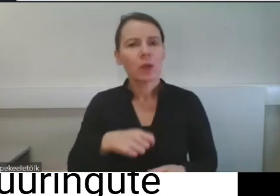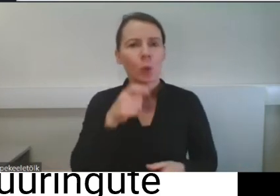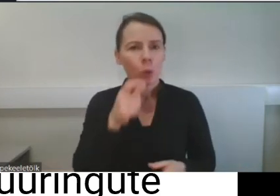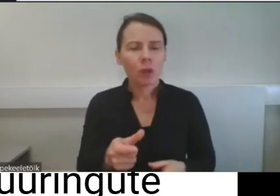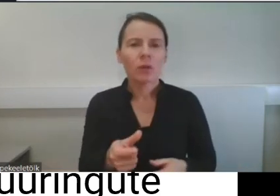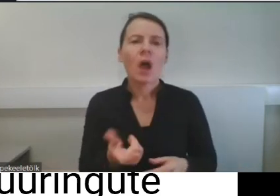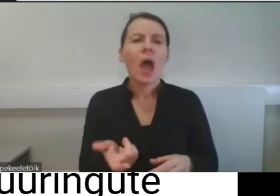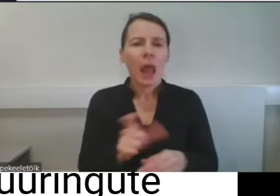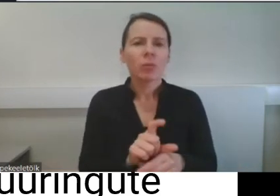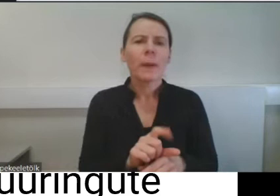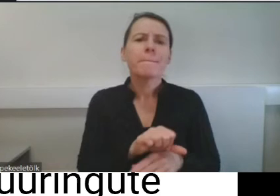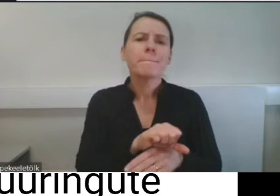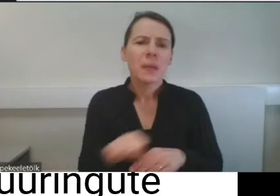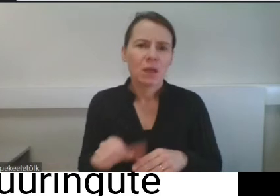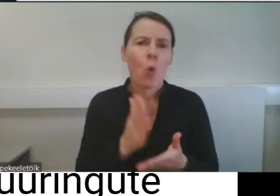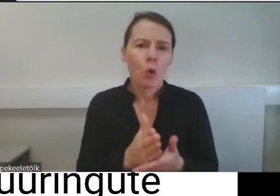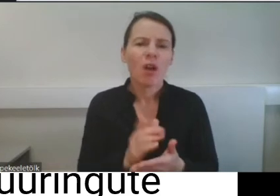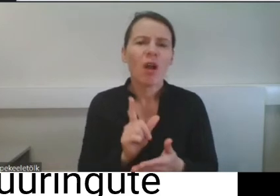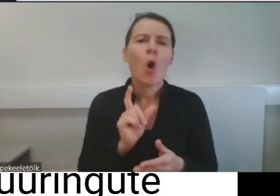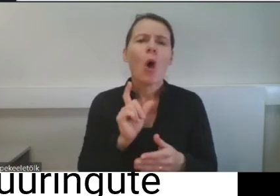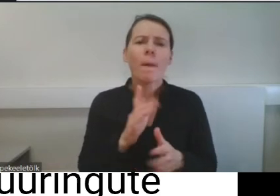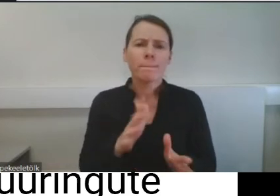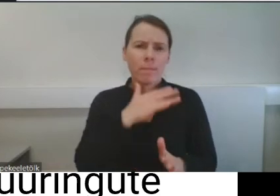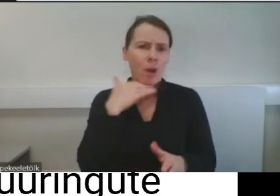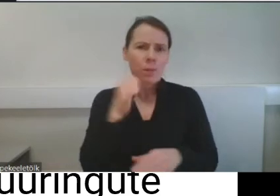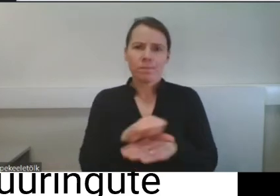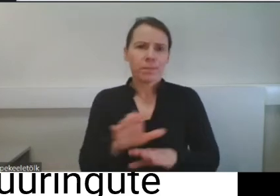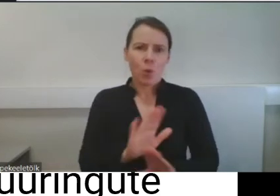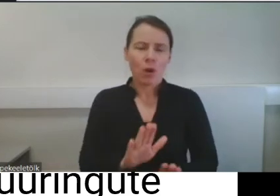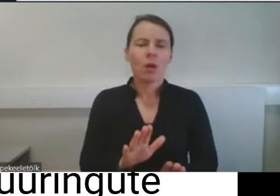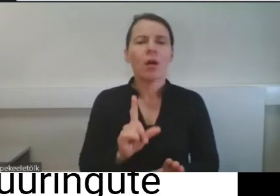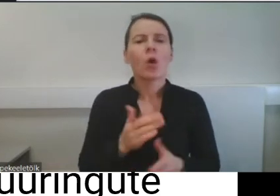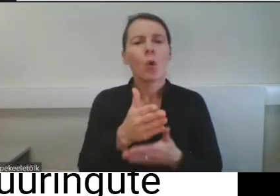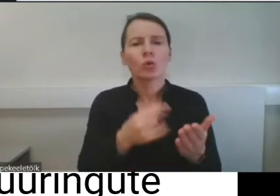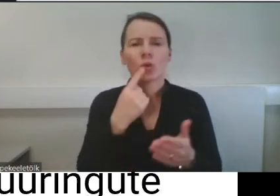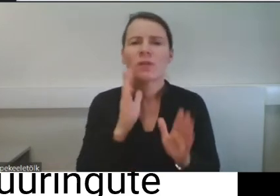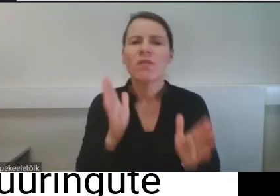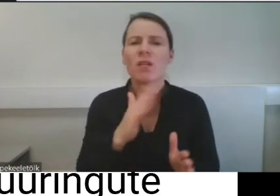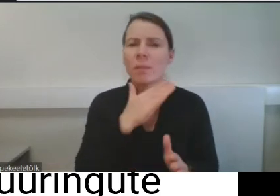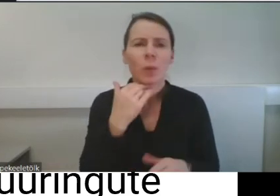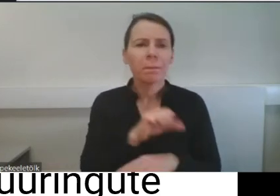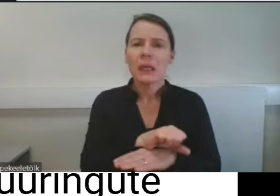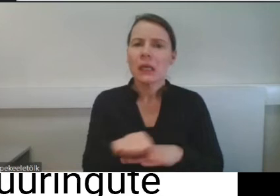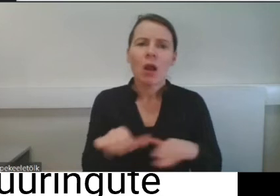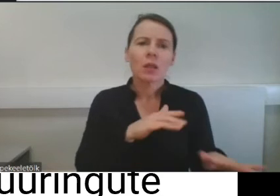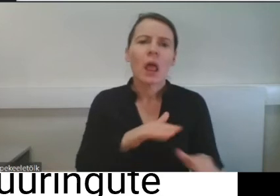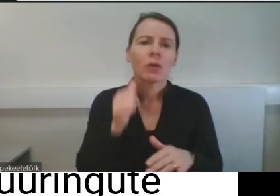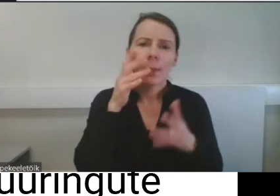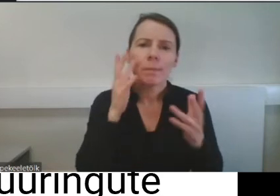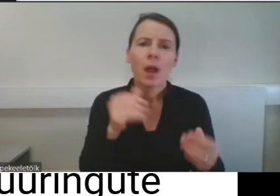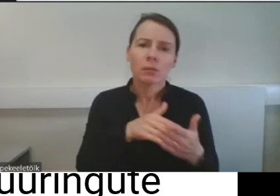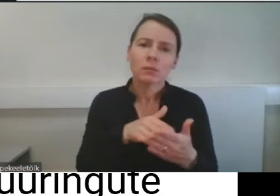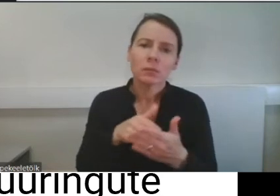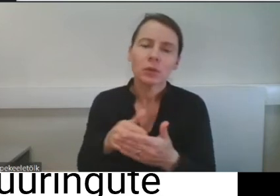november 2020. Ja siin on siis jah, et taustaandmetes